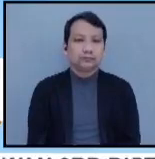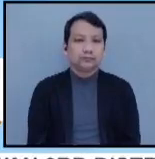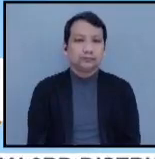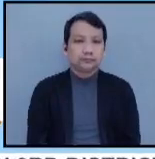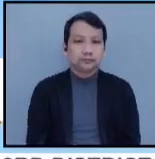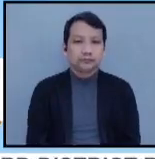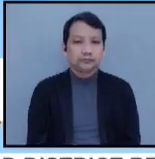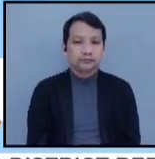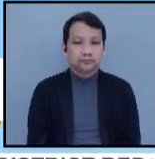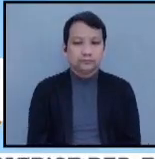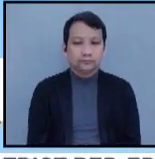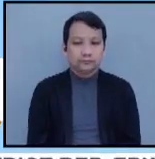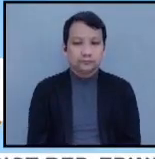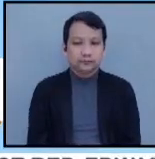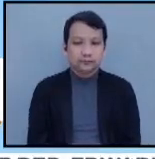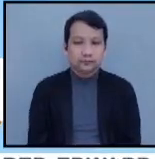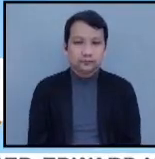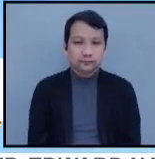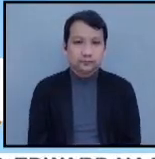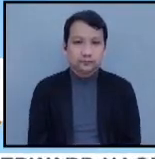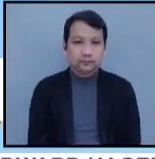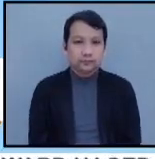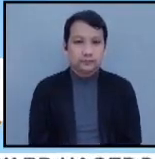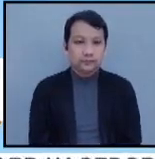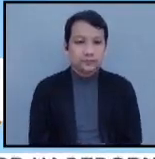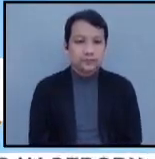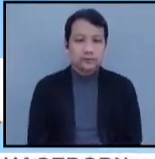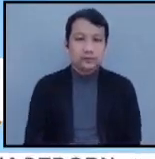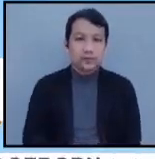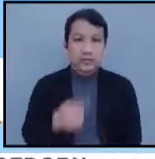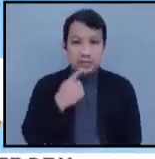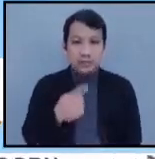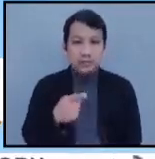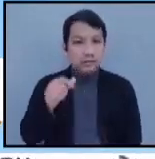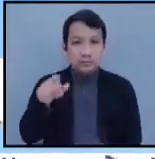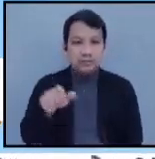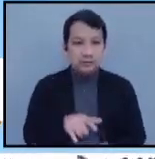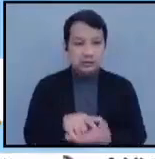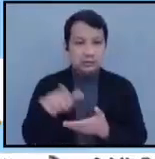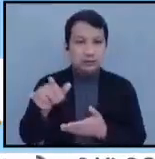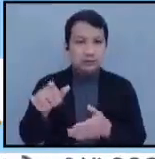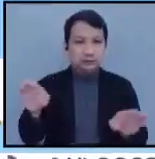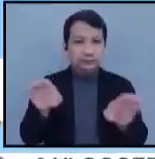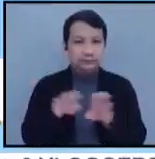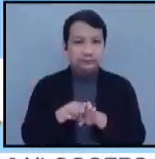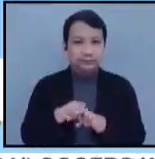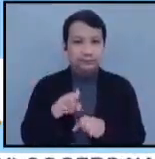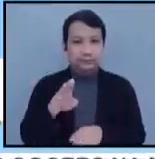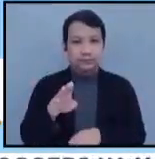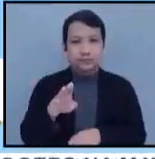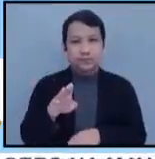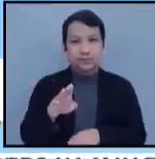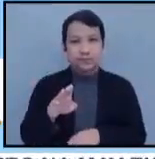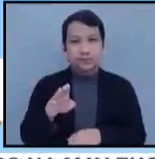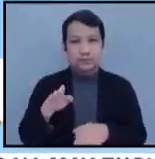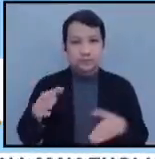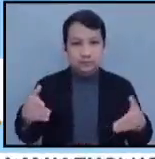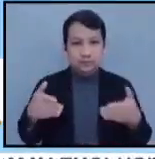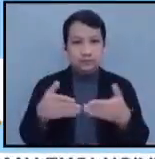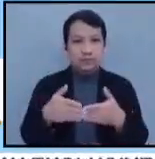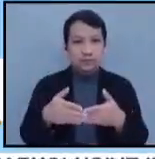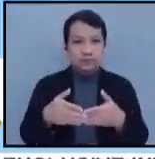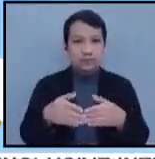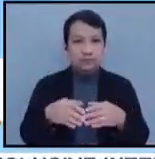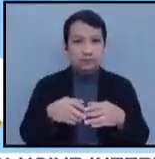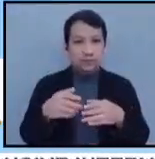mismo hindi inalis doon sa gitna ng runway. Agad isinara ng Bicol International Airport ang runway at pinababa ng eroplano